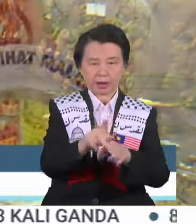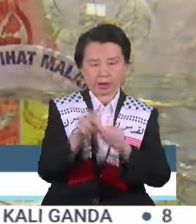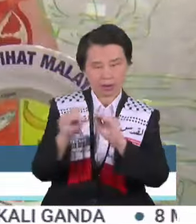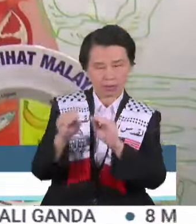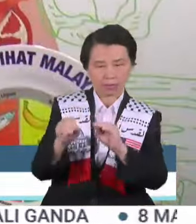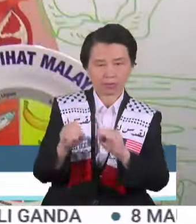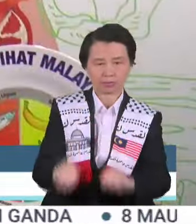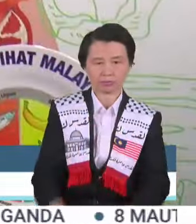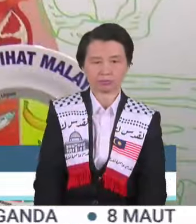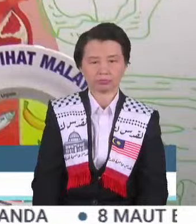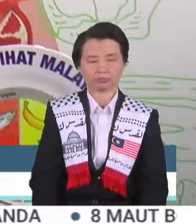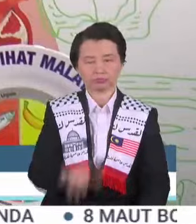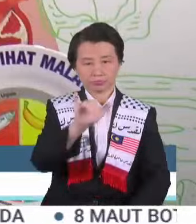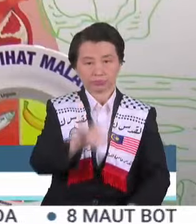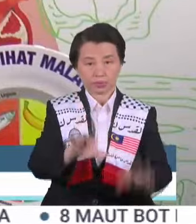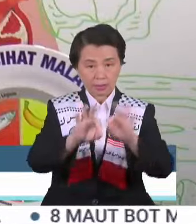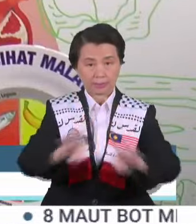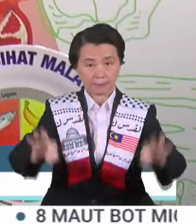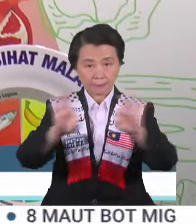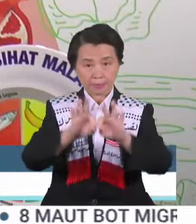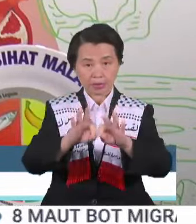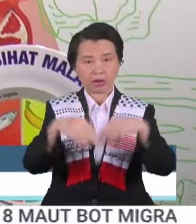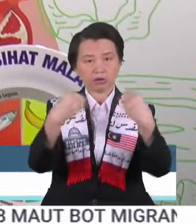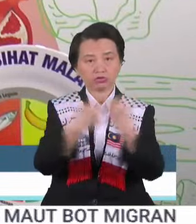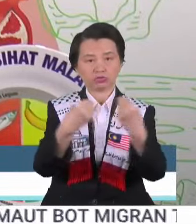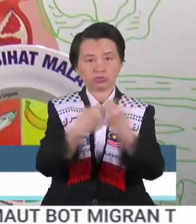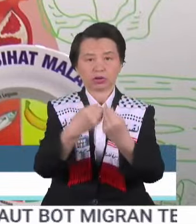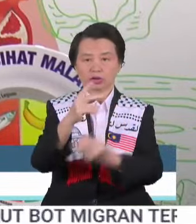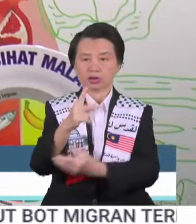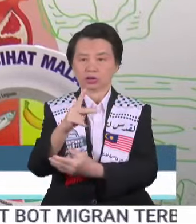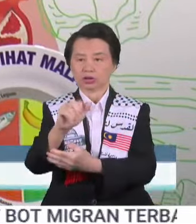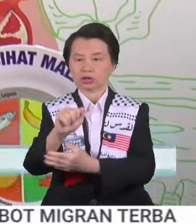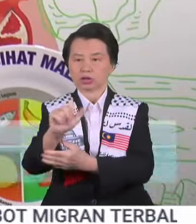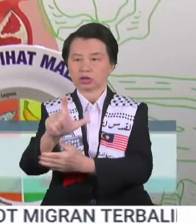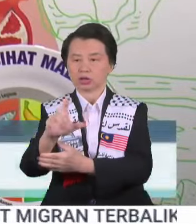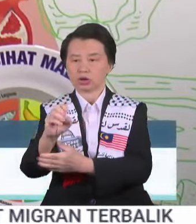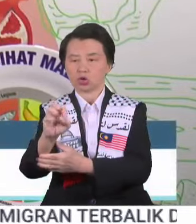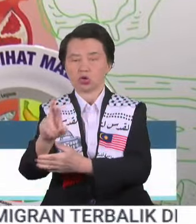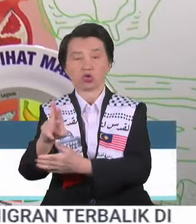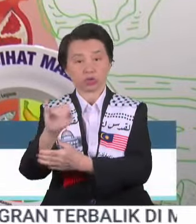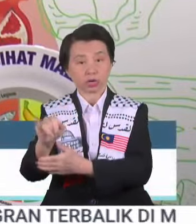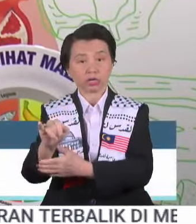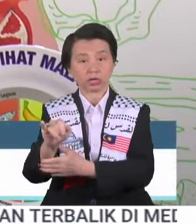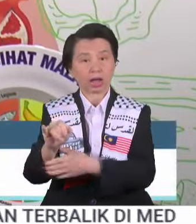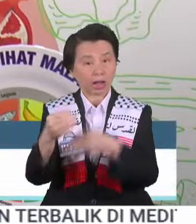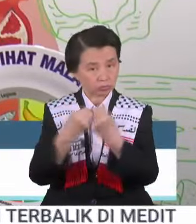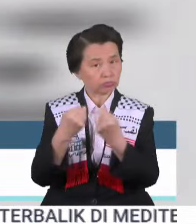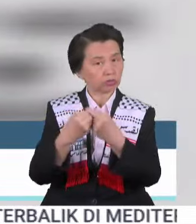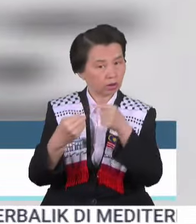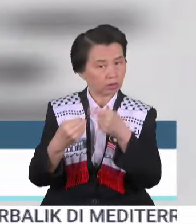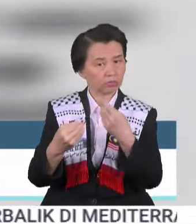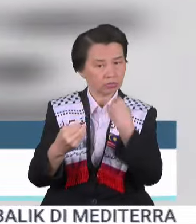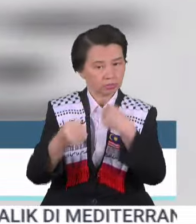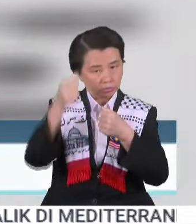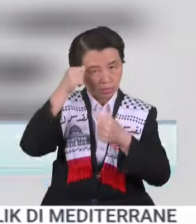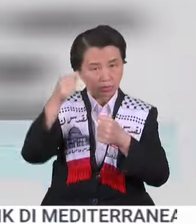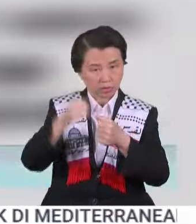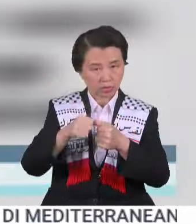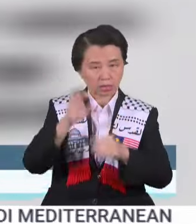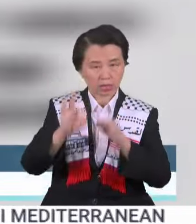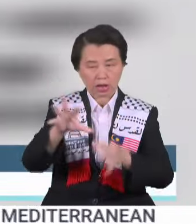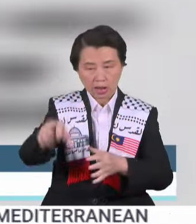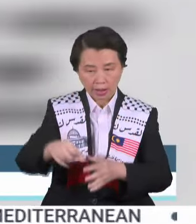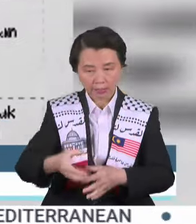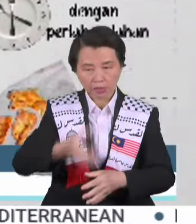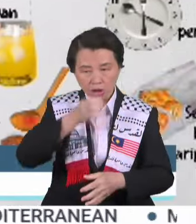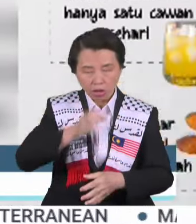mengenainya. Adalah penting untuk kita mengetahui jumlah kalori dalam setiap hidangan yang kita nak ambil ini bagi mengelakkan daripada kita mengambil